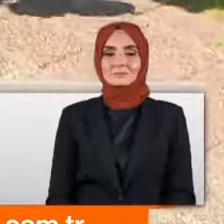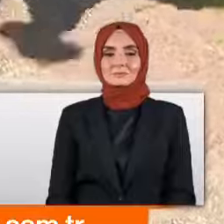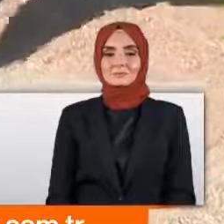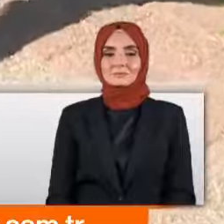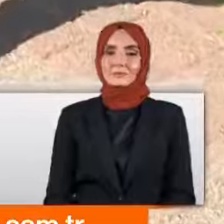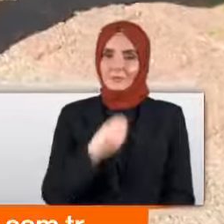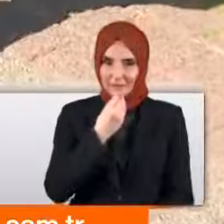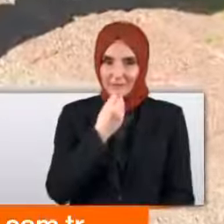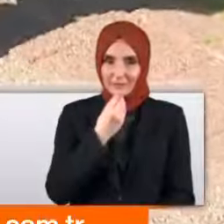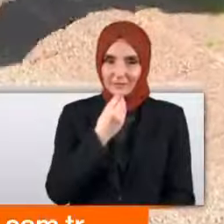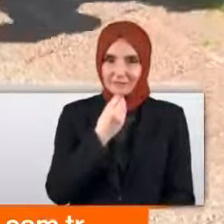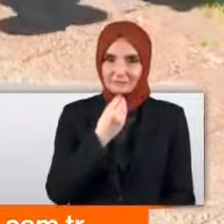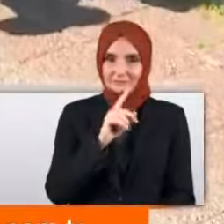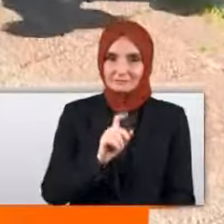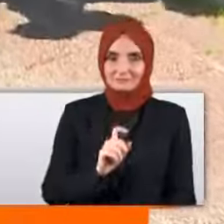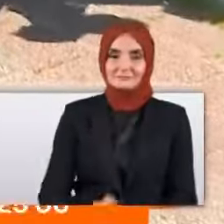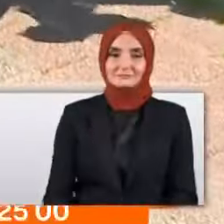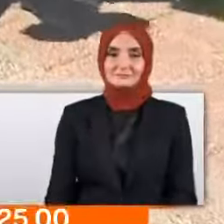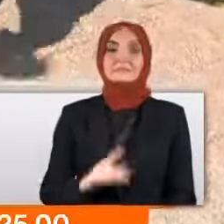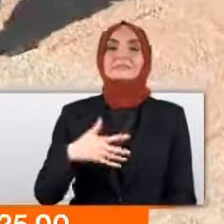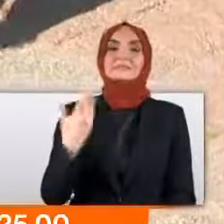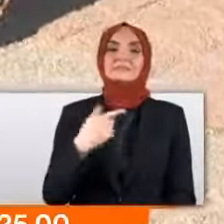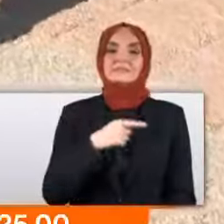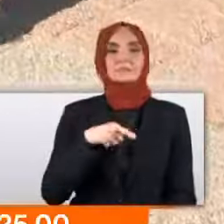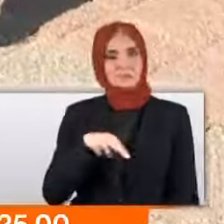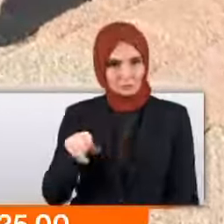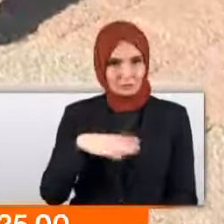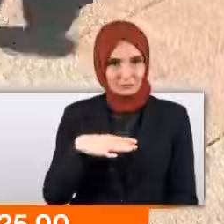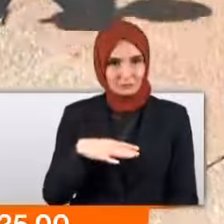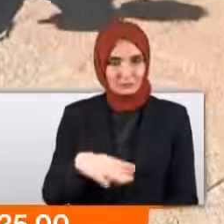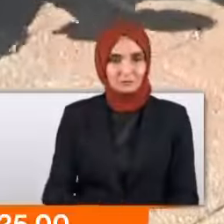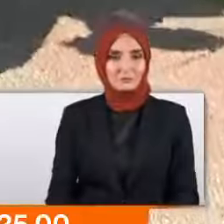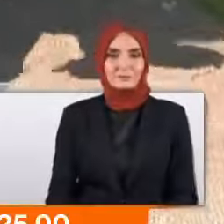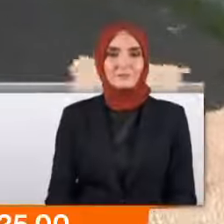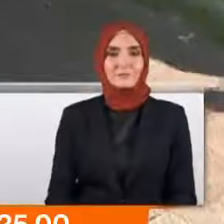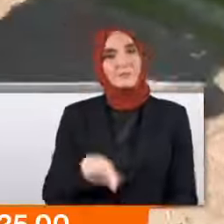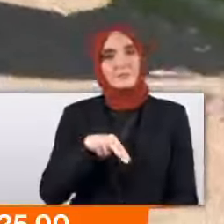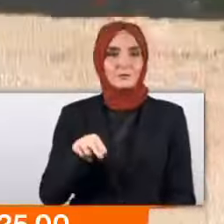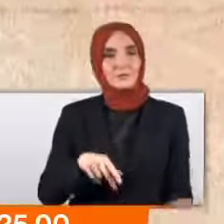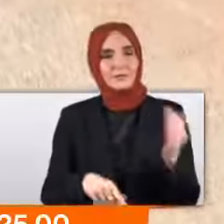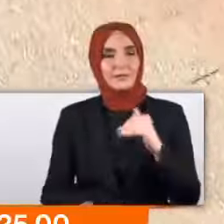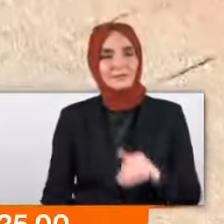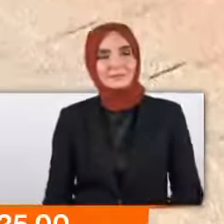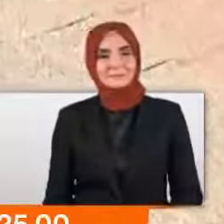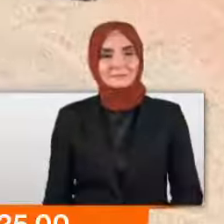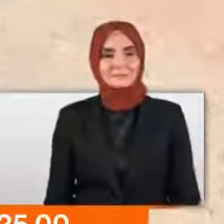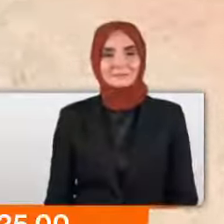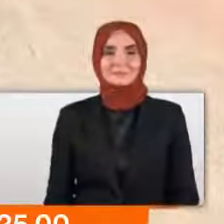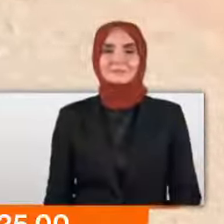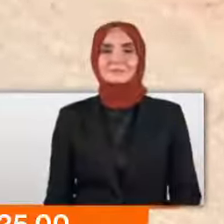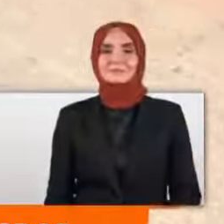Yemek yiyelim mi? İstemiyorsun yürüyüşe çıkalım mı? O zaman yürüyüşe çıkalım. Hadi gel.